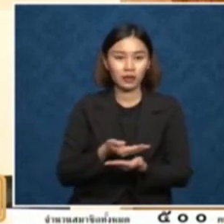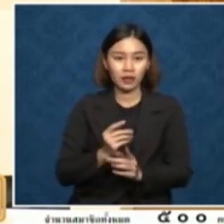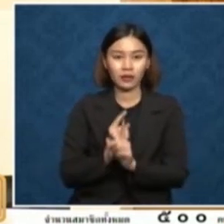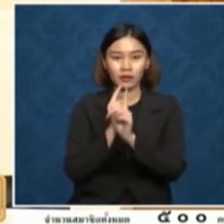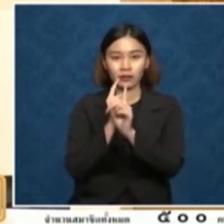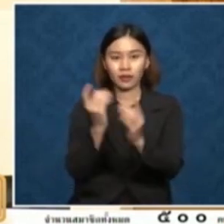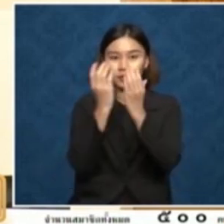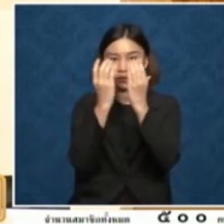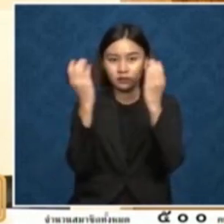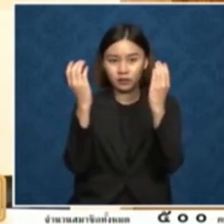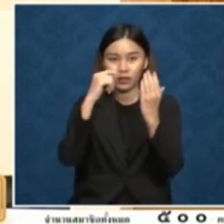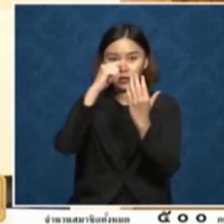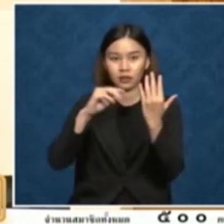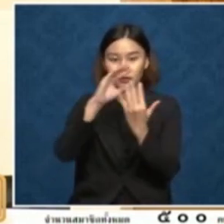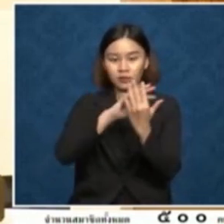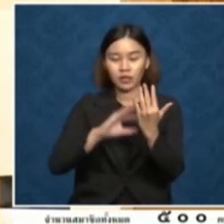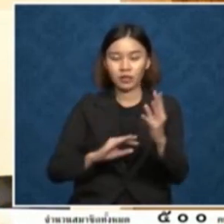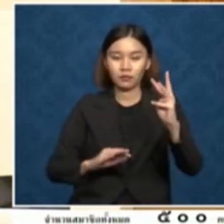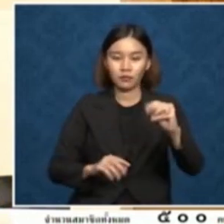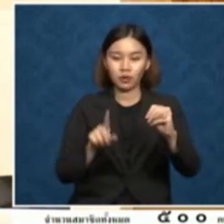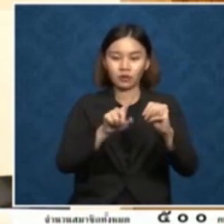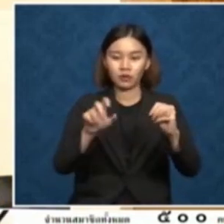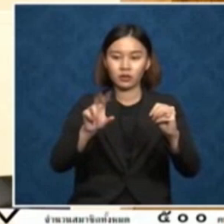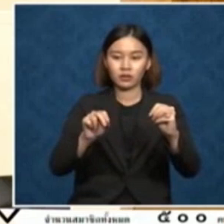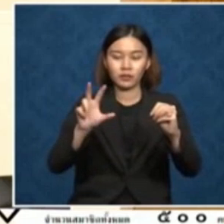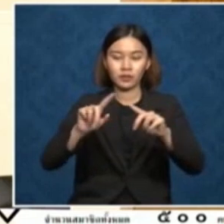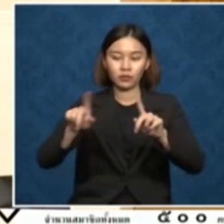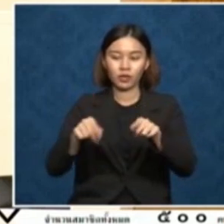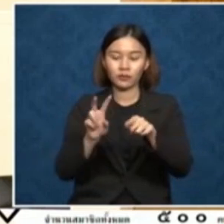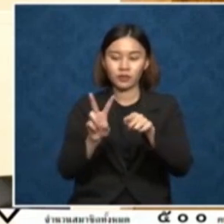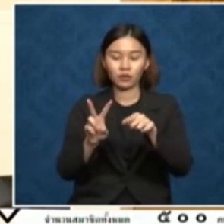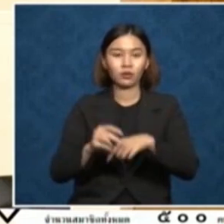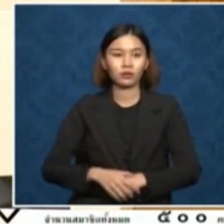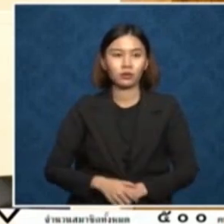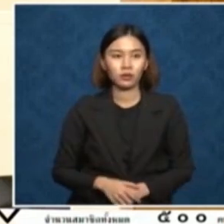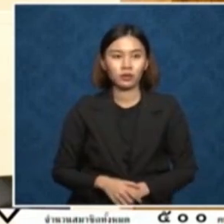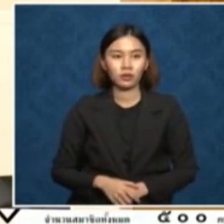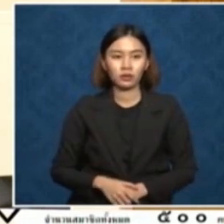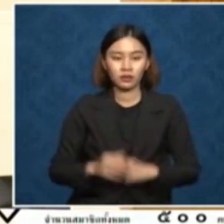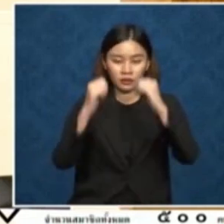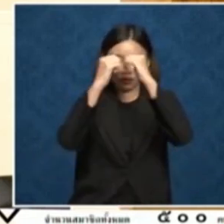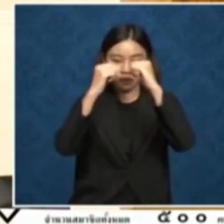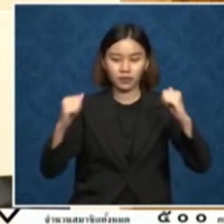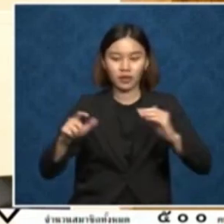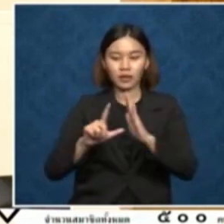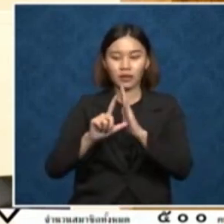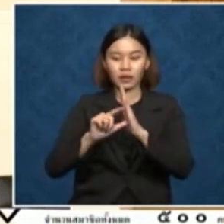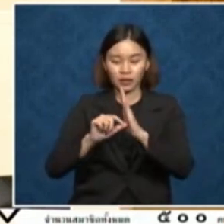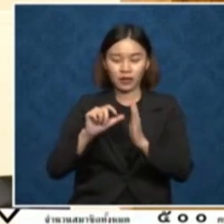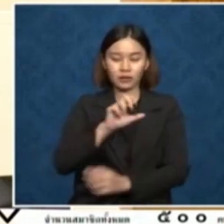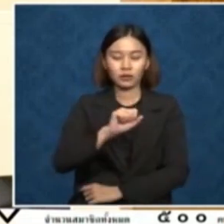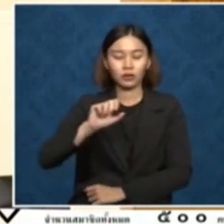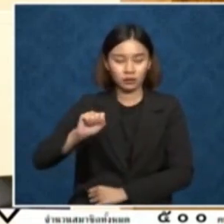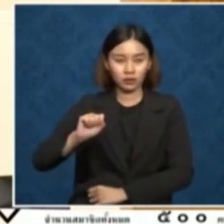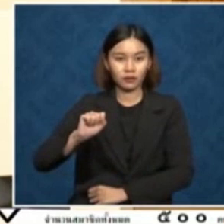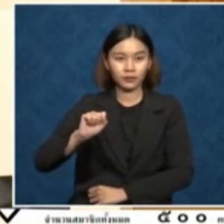ามรัฐธรรมนูญแห่งราชอาณาจักรไทยมาตรา133วงเล็บ2ซึ่งสำนักงานเลขาธิการสภาผู้แทนราษฎ